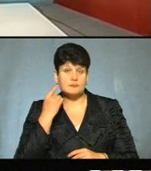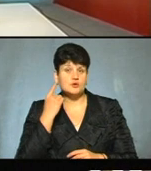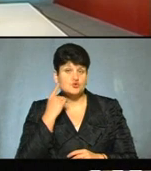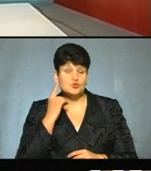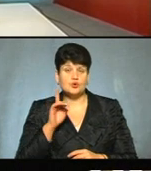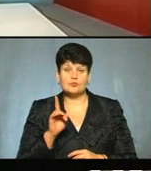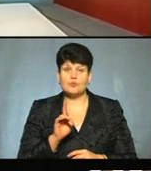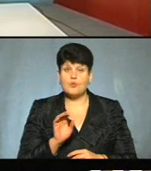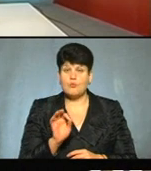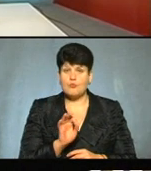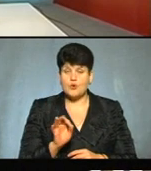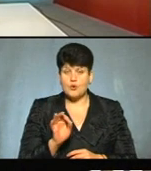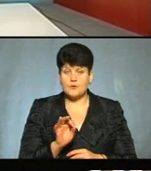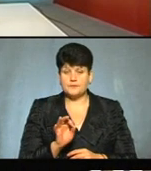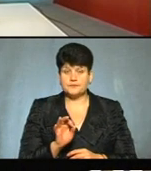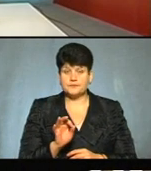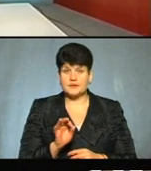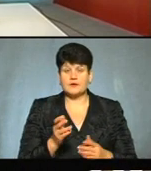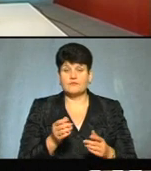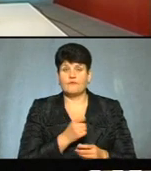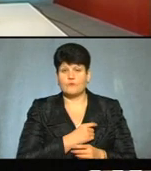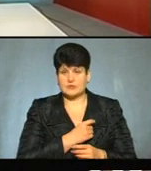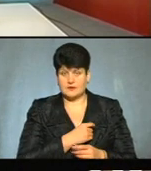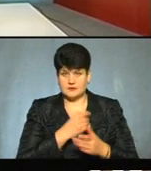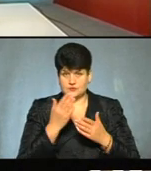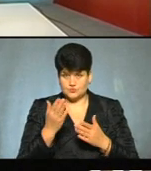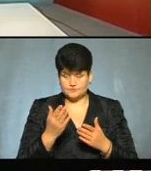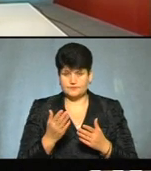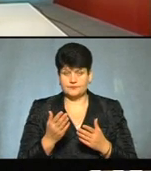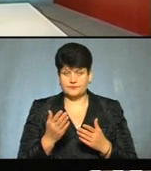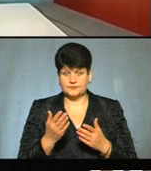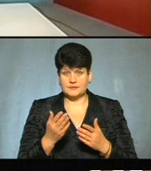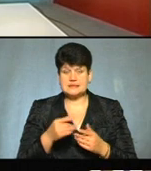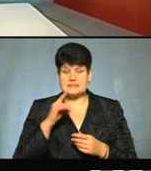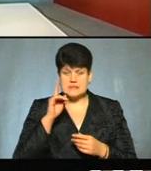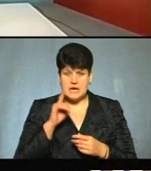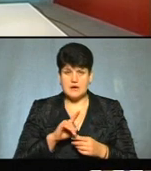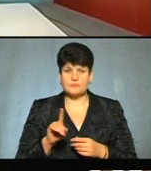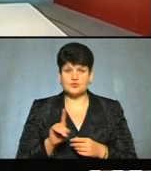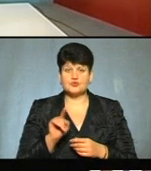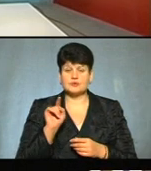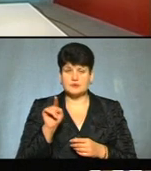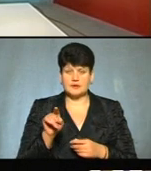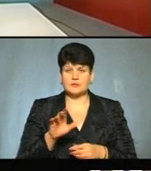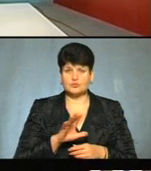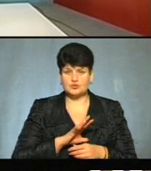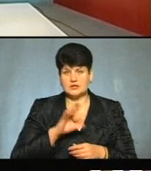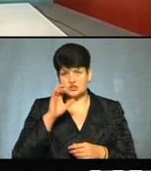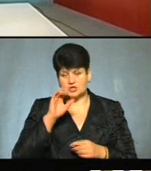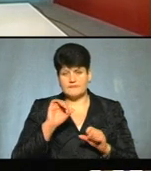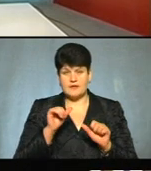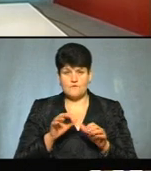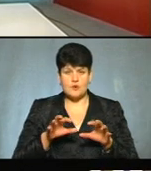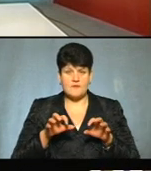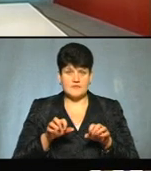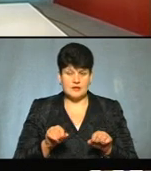ми чуємо про коледж, який знаходився в Одесі, знаємо про те, що він був в державній